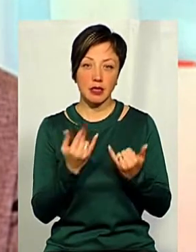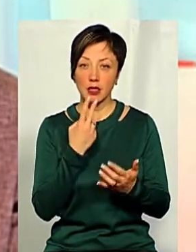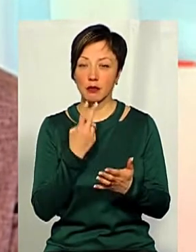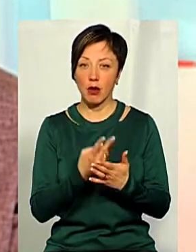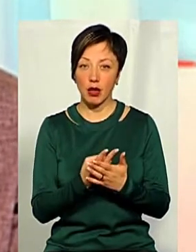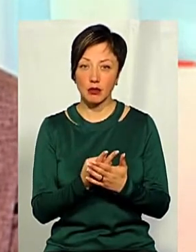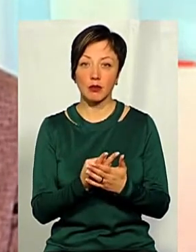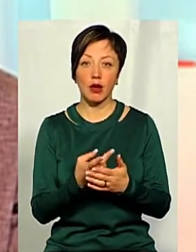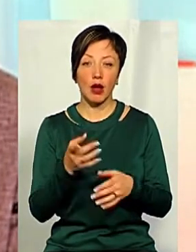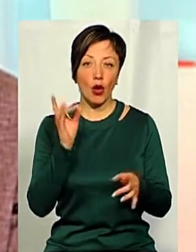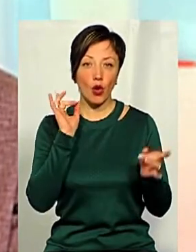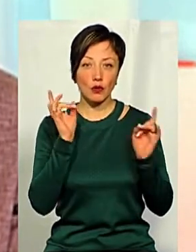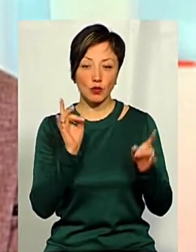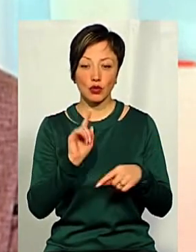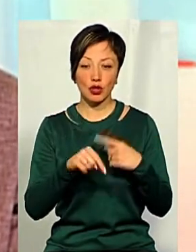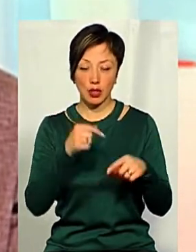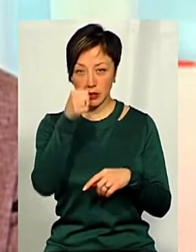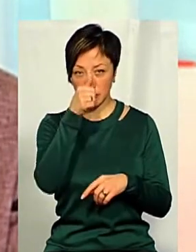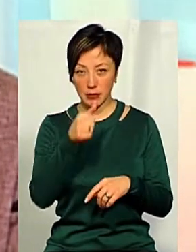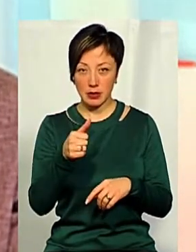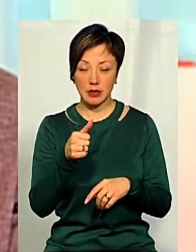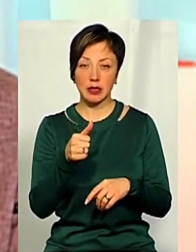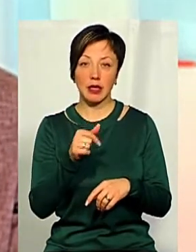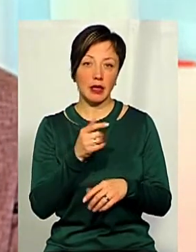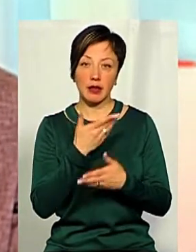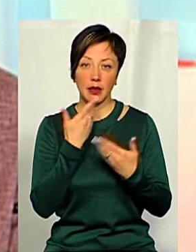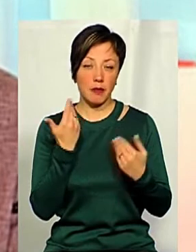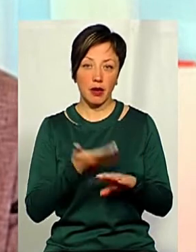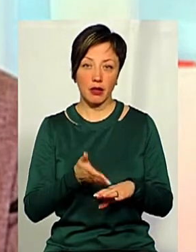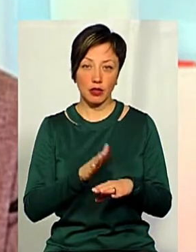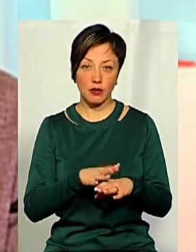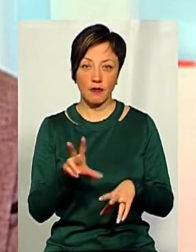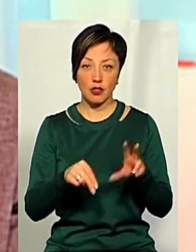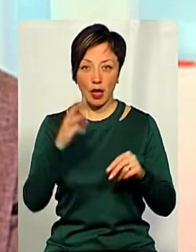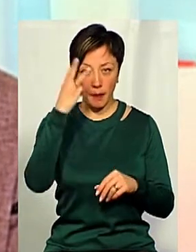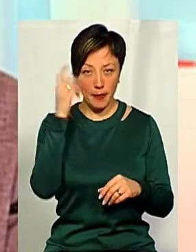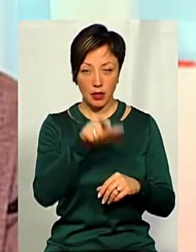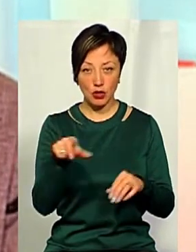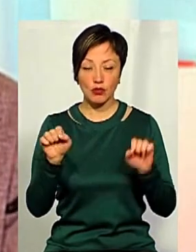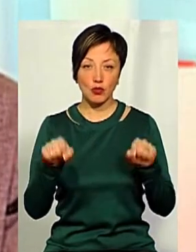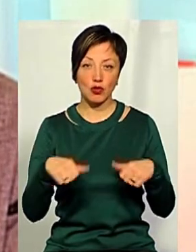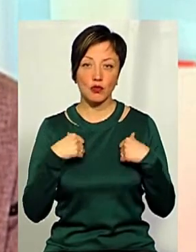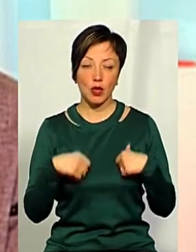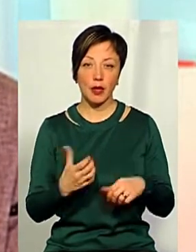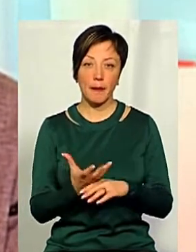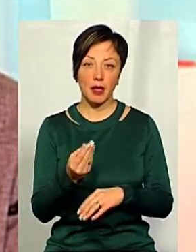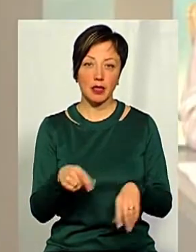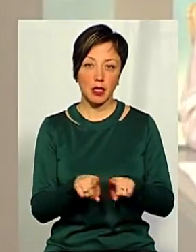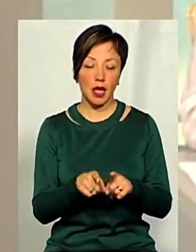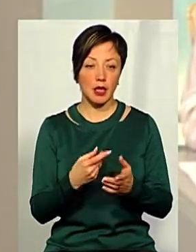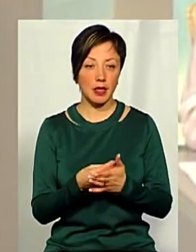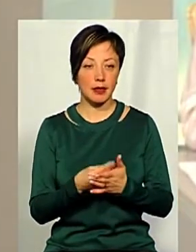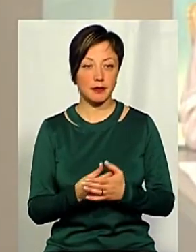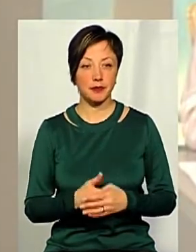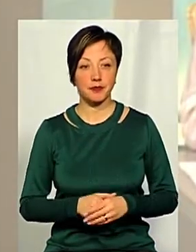бачимо, і ми їх озвучимо орієнтовно через місяць, вони не є критичними, і я вважаю, що хмельничани зможуть спокійно платити такі тарифи.